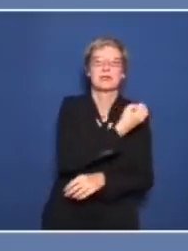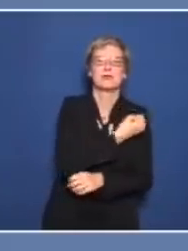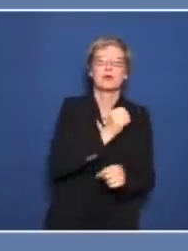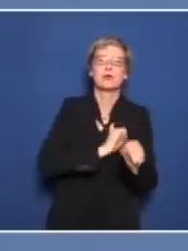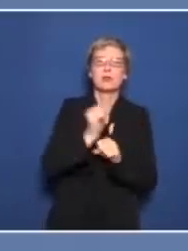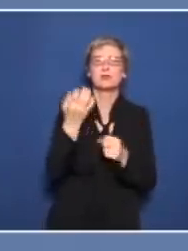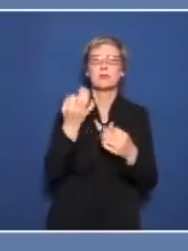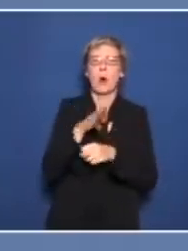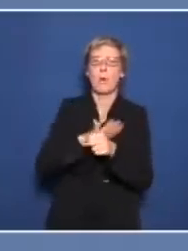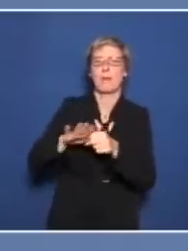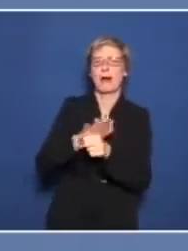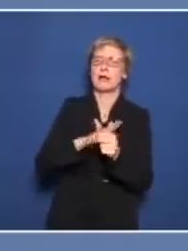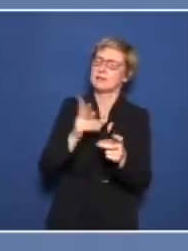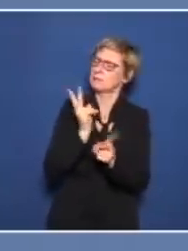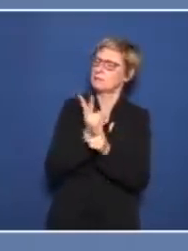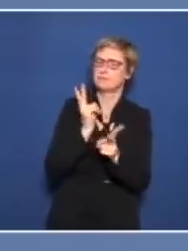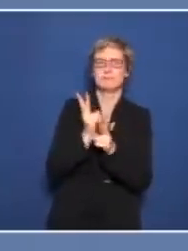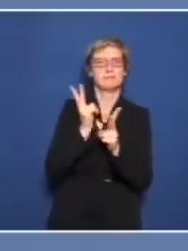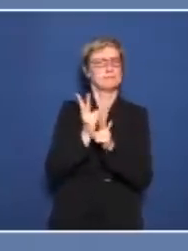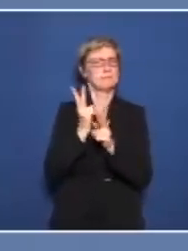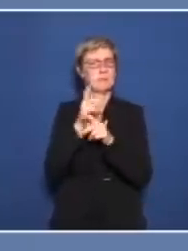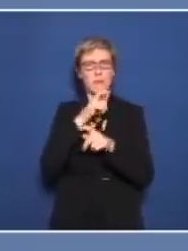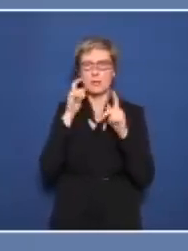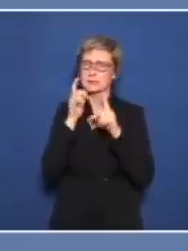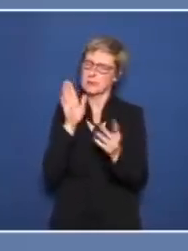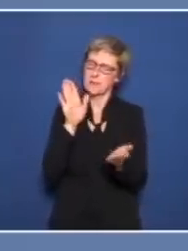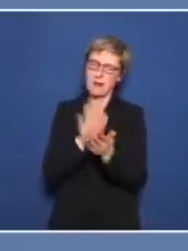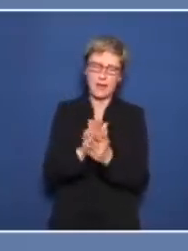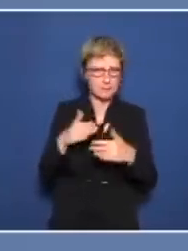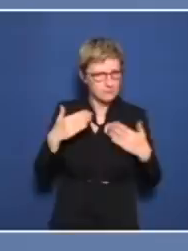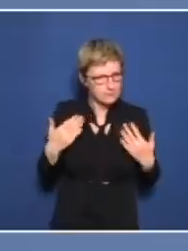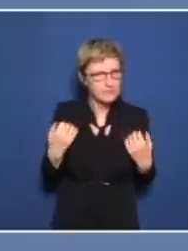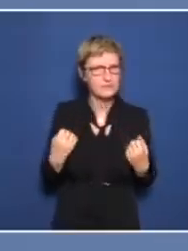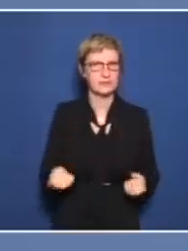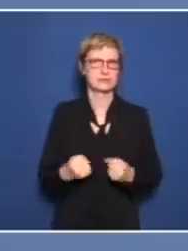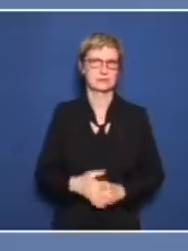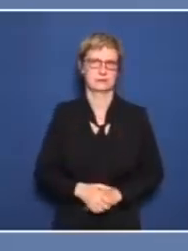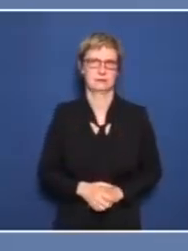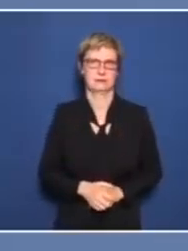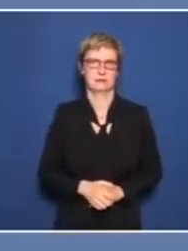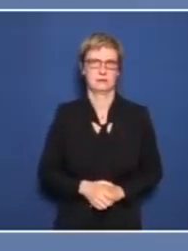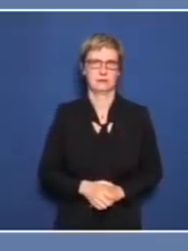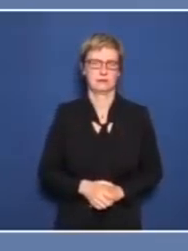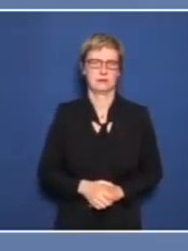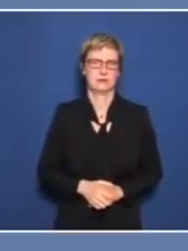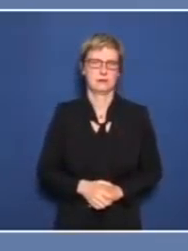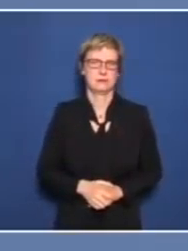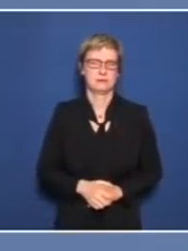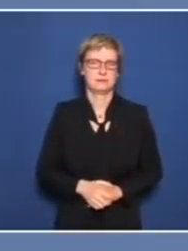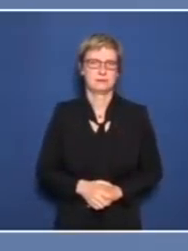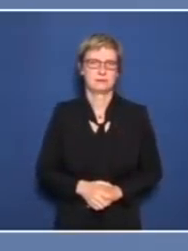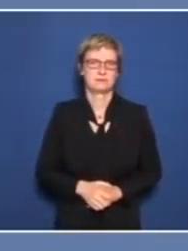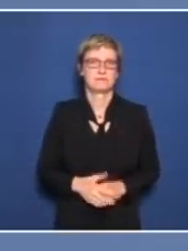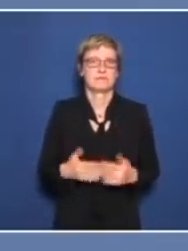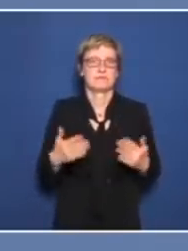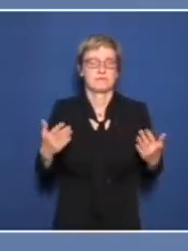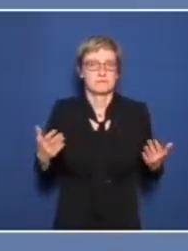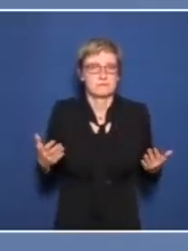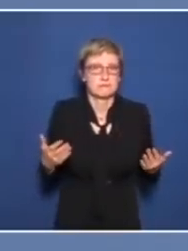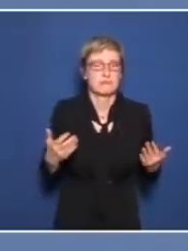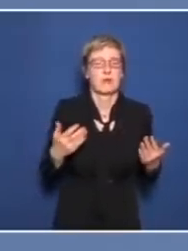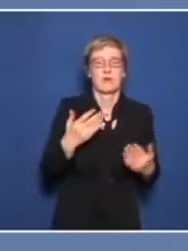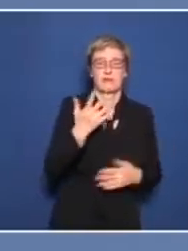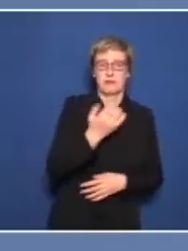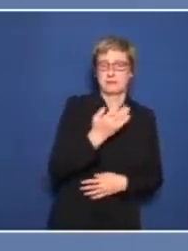Menschen eng beieinander sind, weiterhin etwa Maskenregeln und anderes brauchen wird. Und trotzdem werden wir sehen,